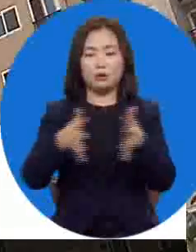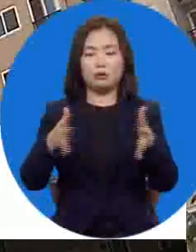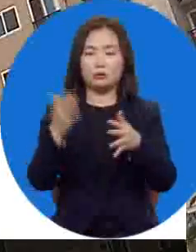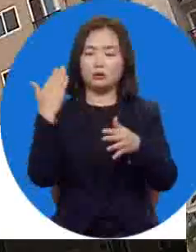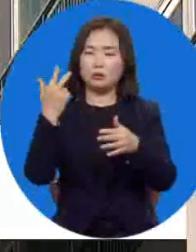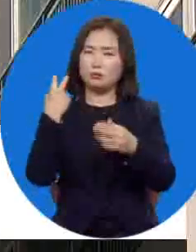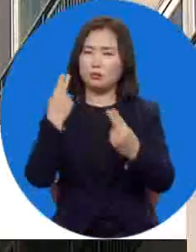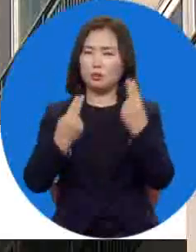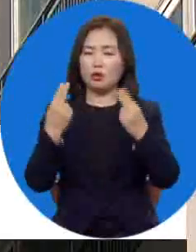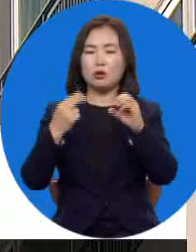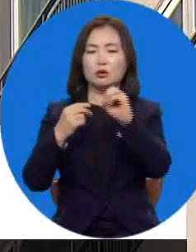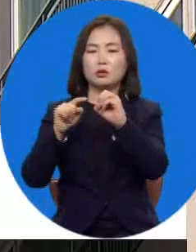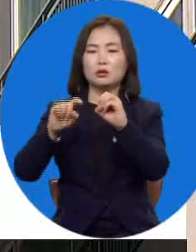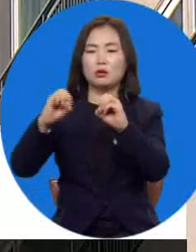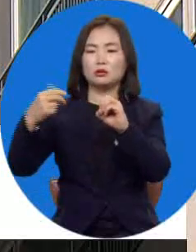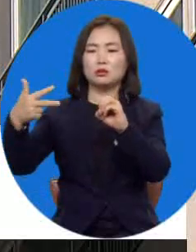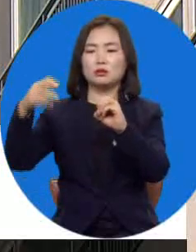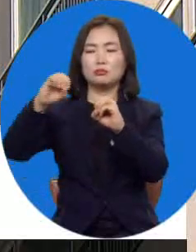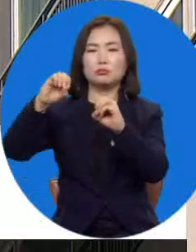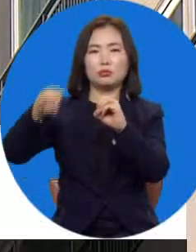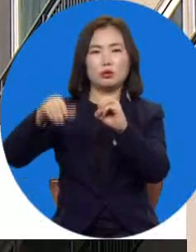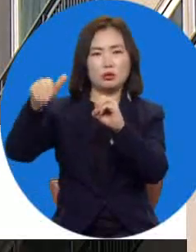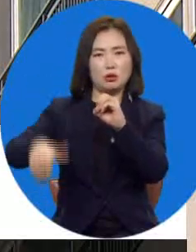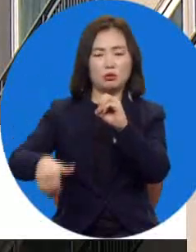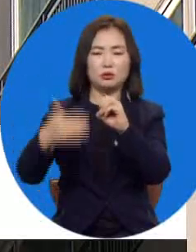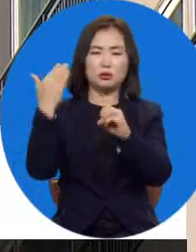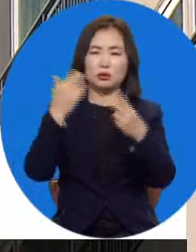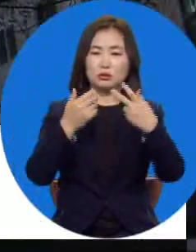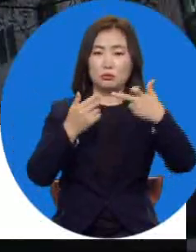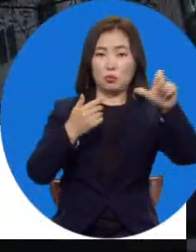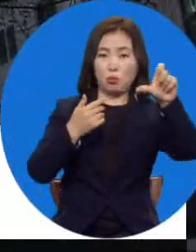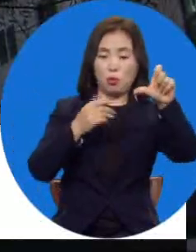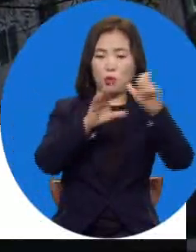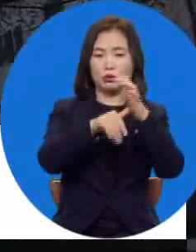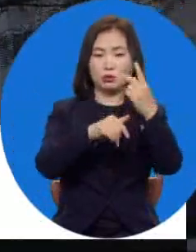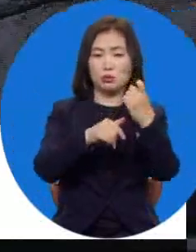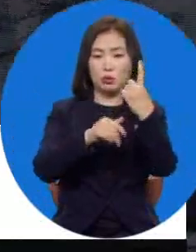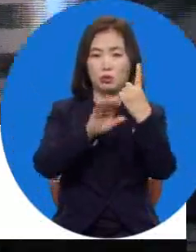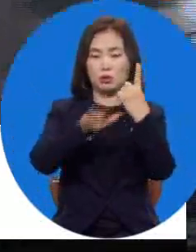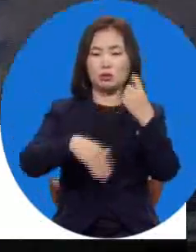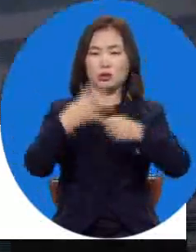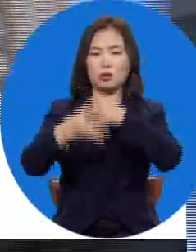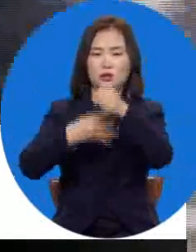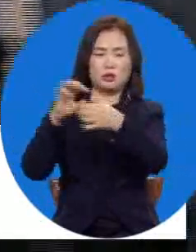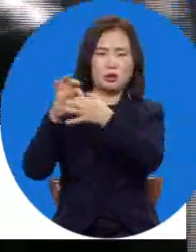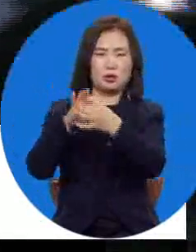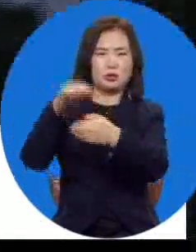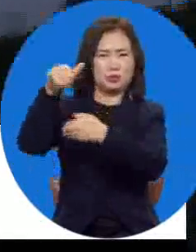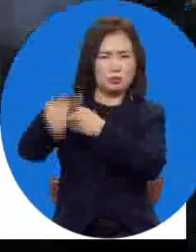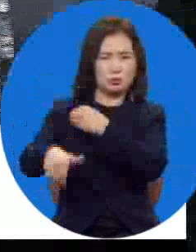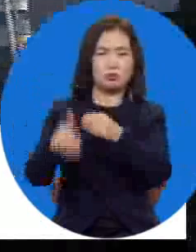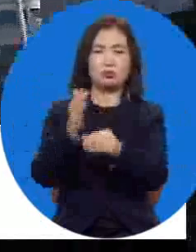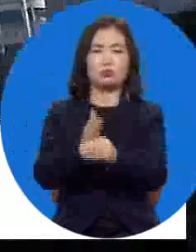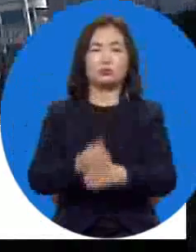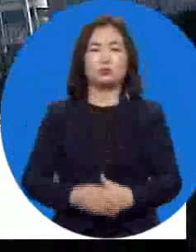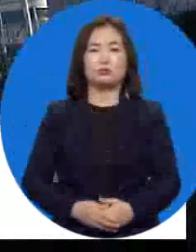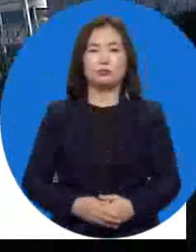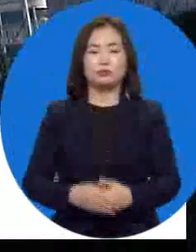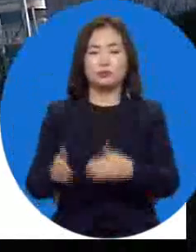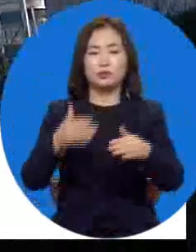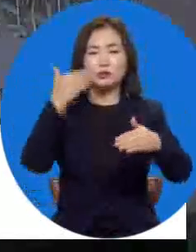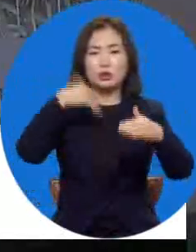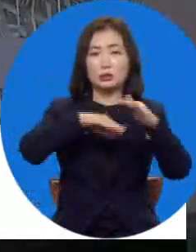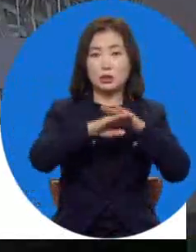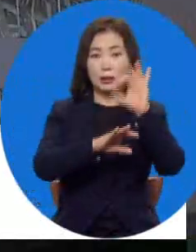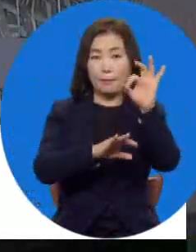지난 주와 비교해 0.07% 데려 지난 2015년 11월 이후 4년째 냄새가 이어지고 있습니다 전세